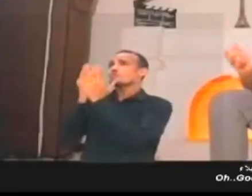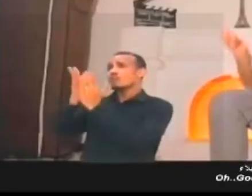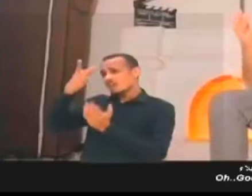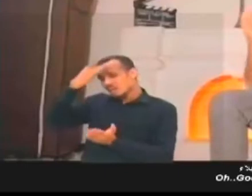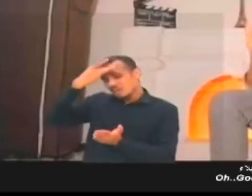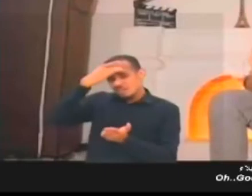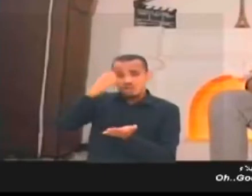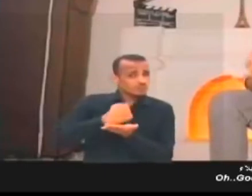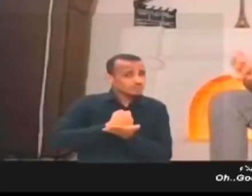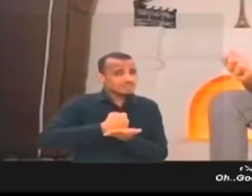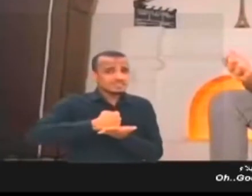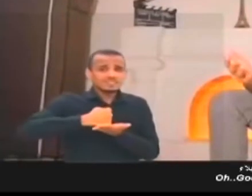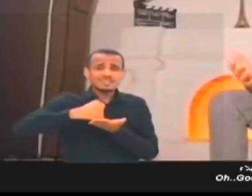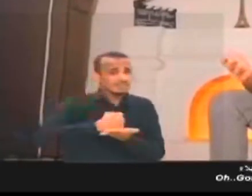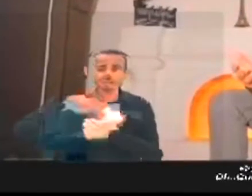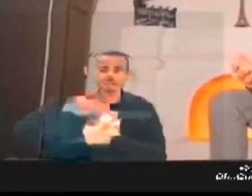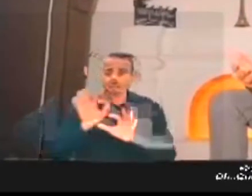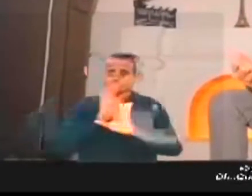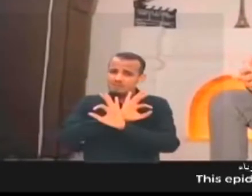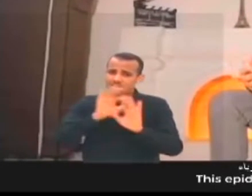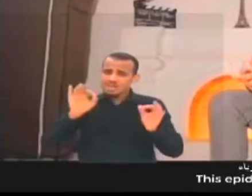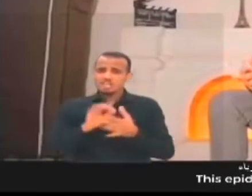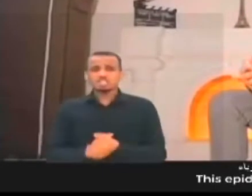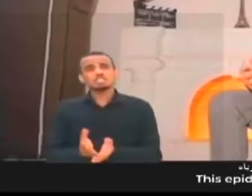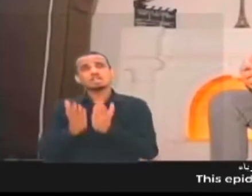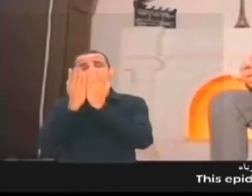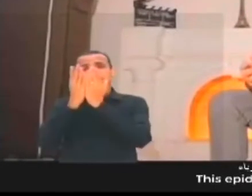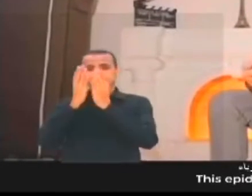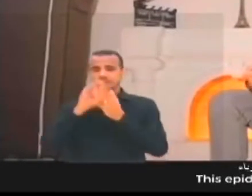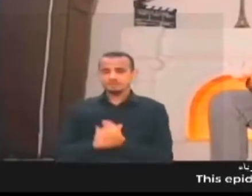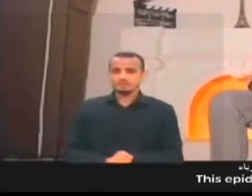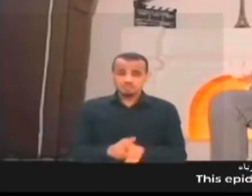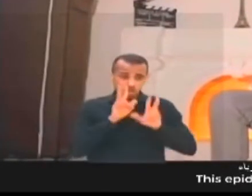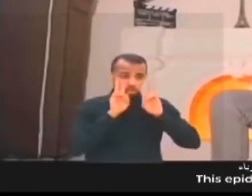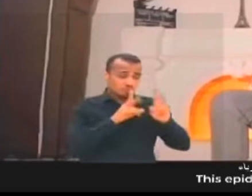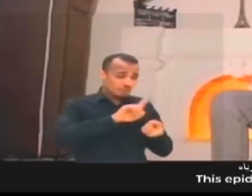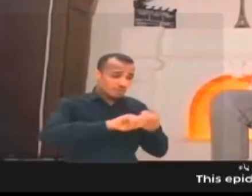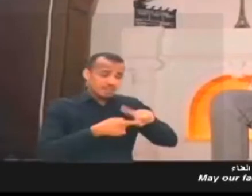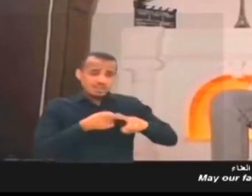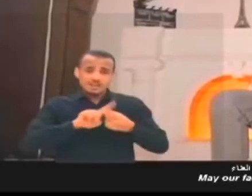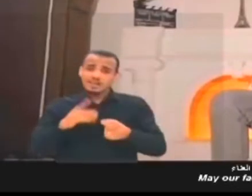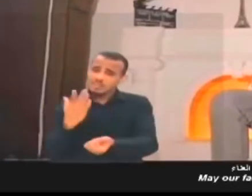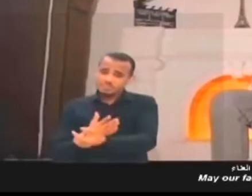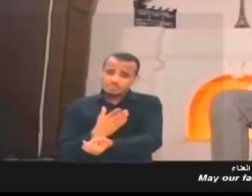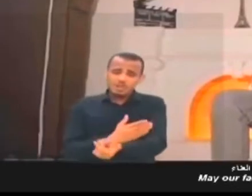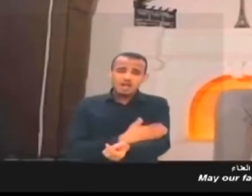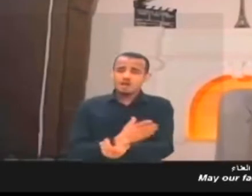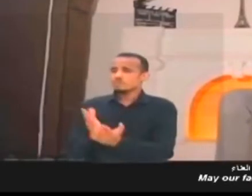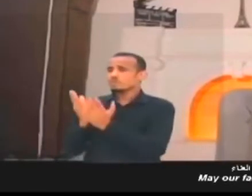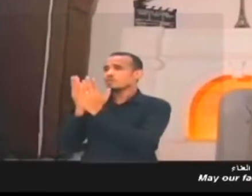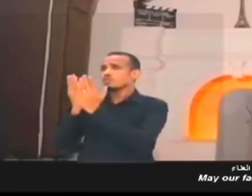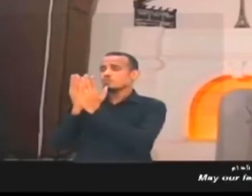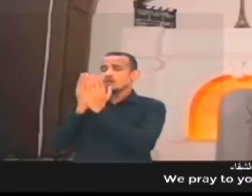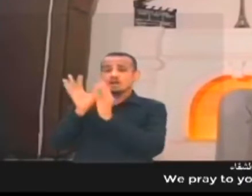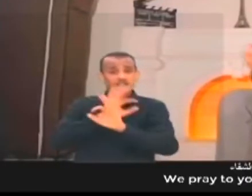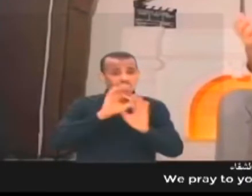يا رب تمحيه البلاء ويغادر هذا الوباء ننجو في أهلنا العناء